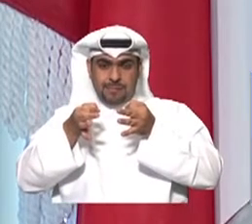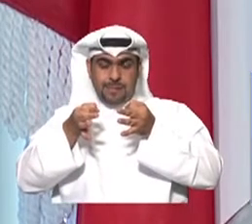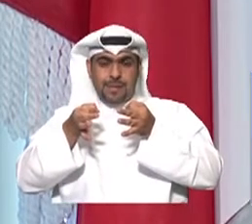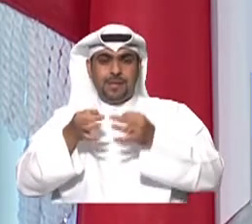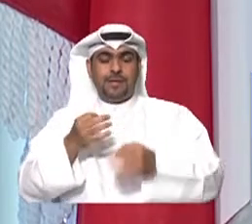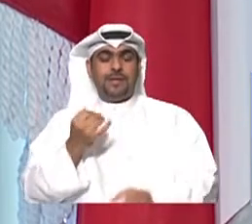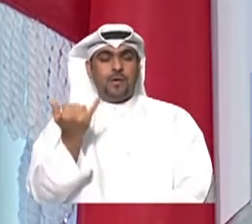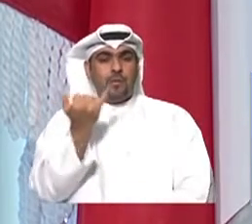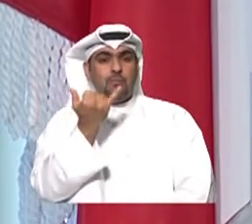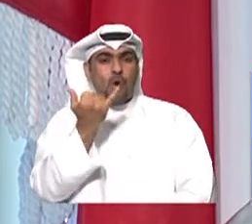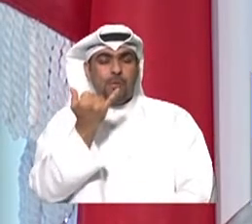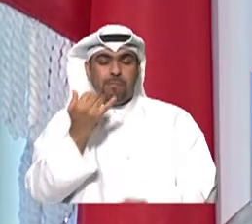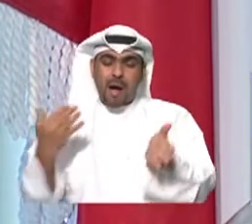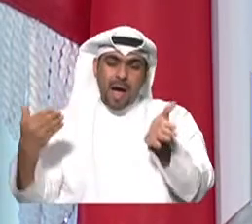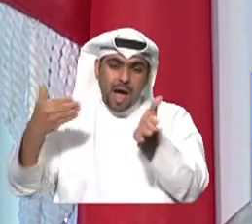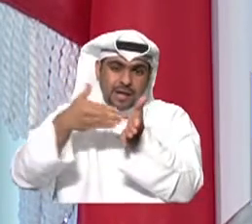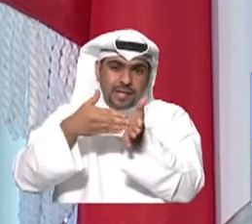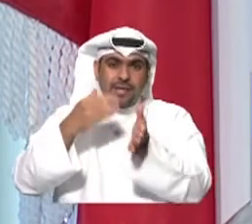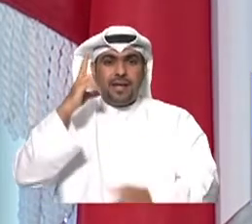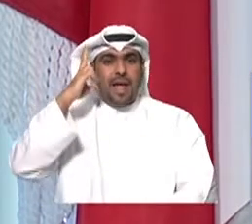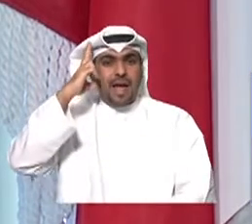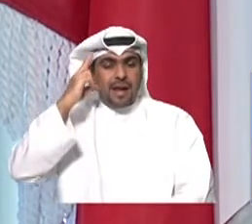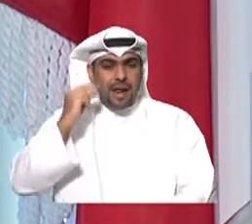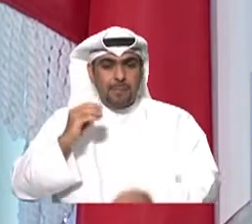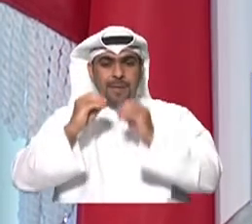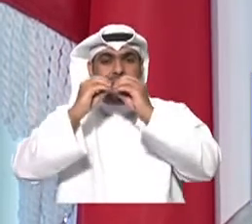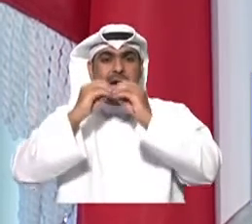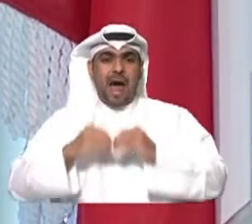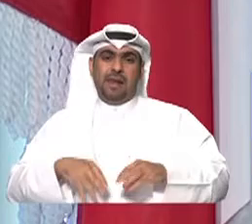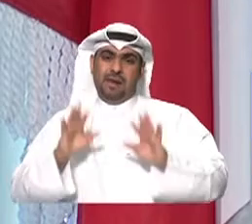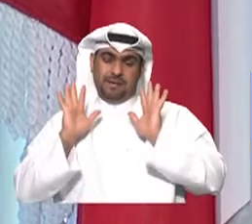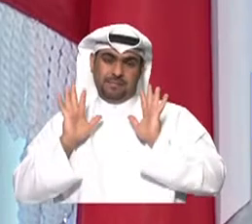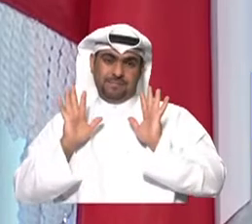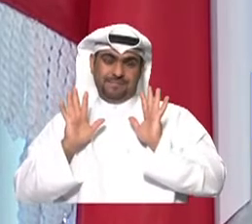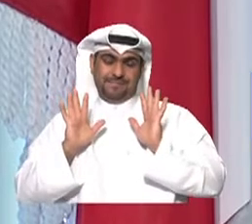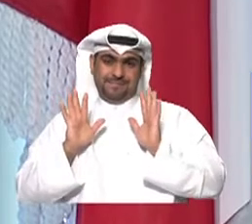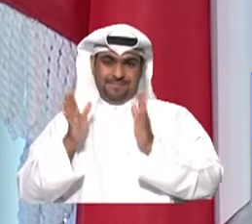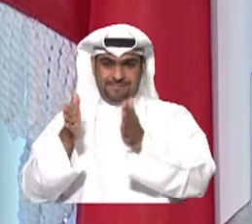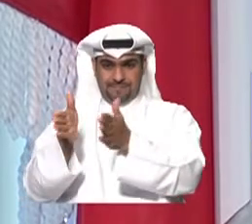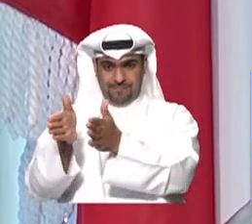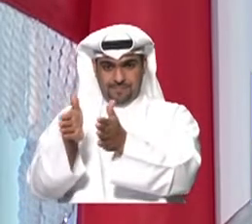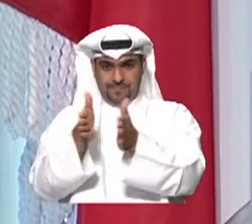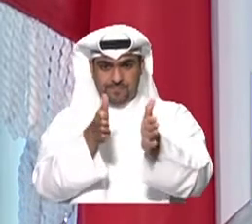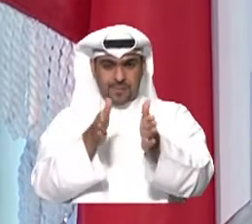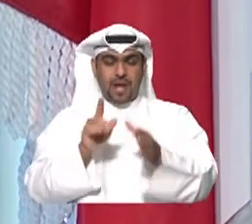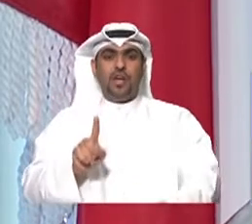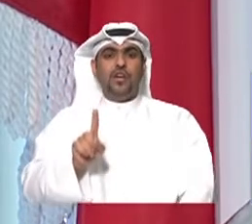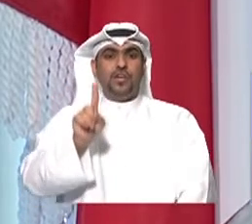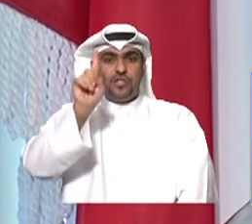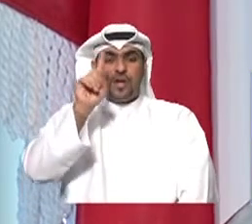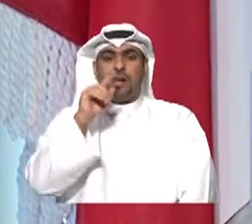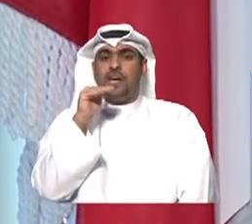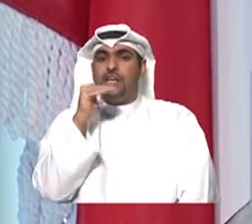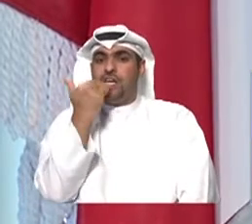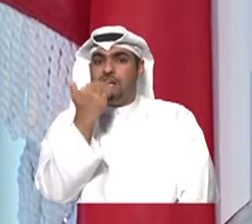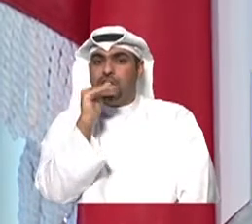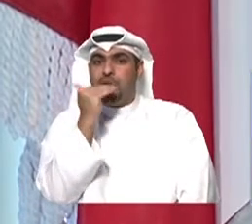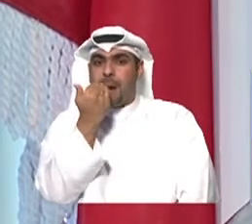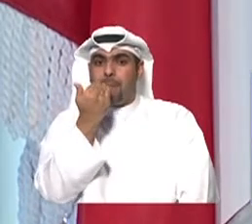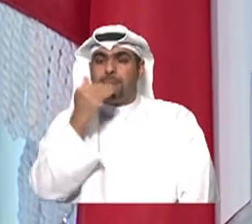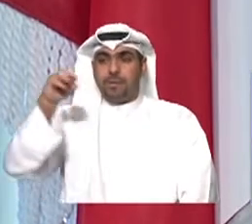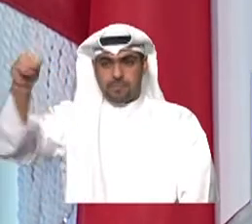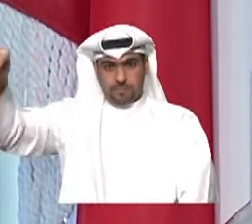حلول مشتركة وجماعية لتلك التحديات، وعلى أن يكون الشباب شركاء أساسيين في